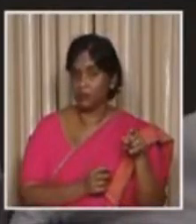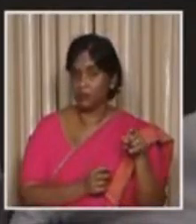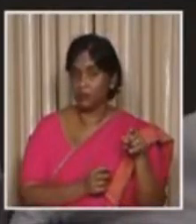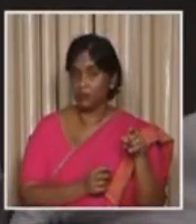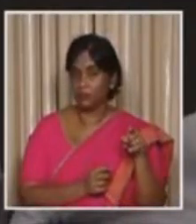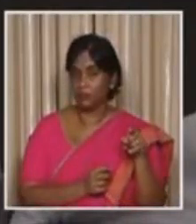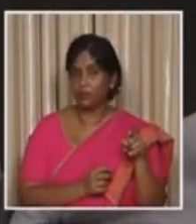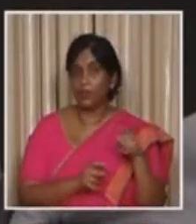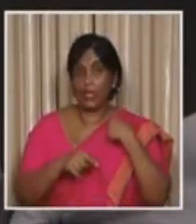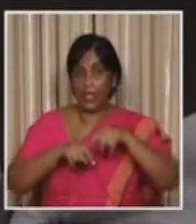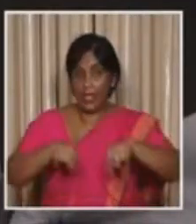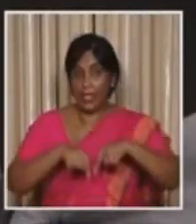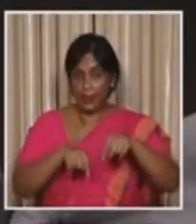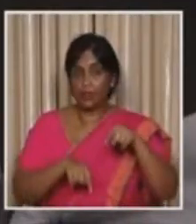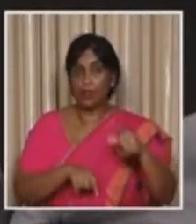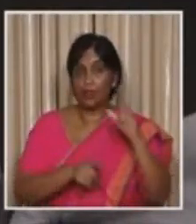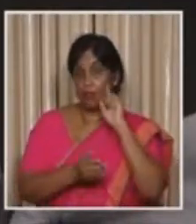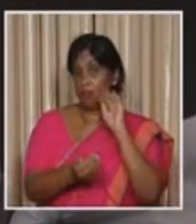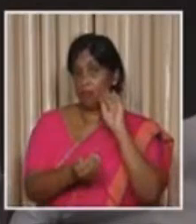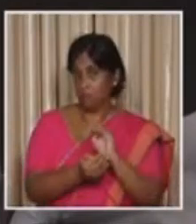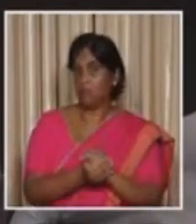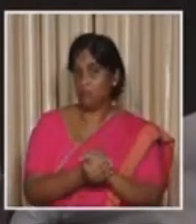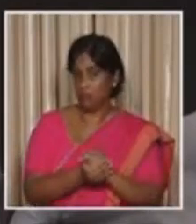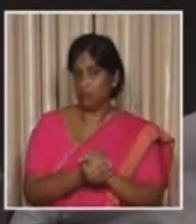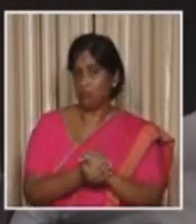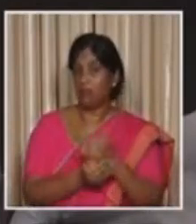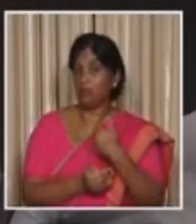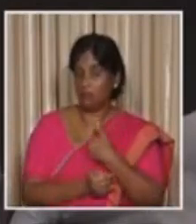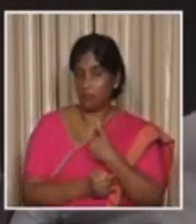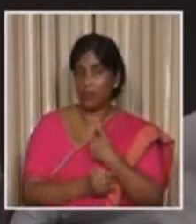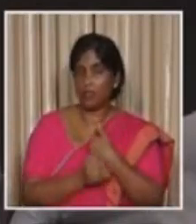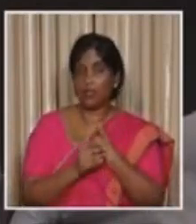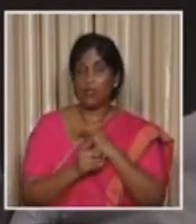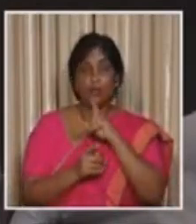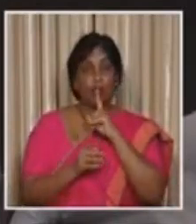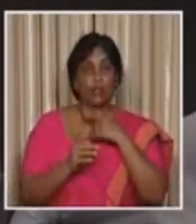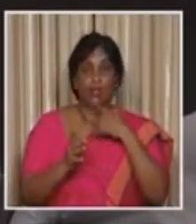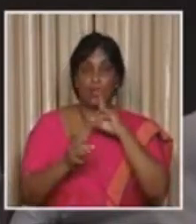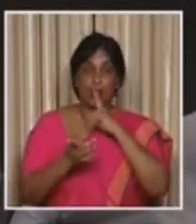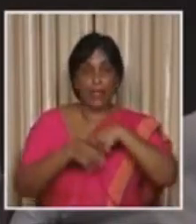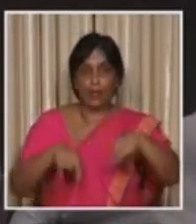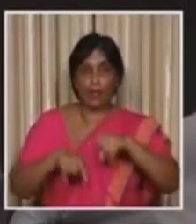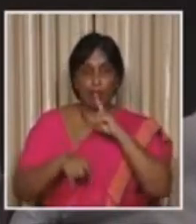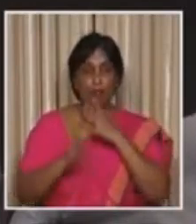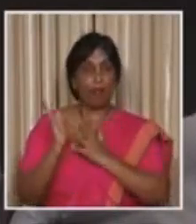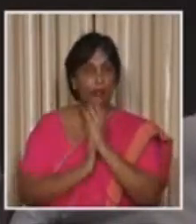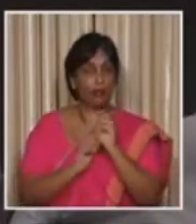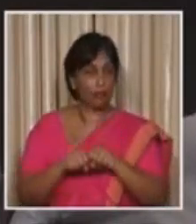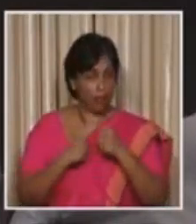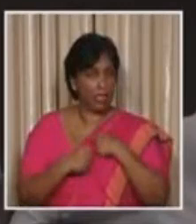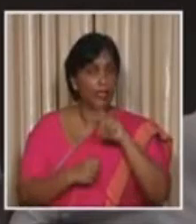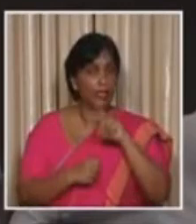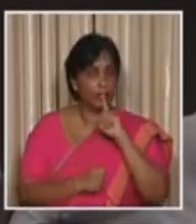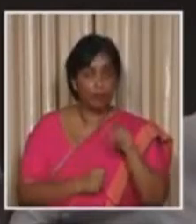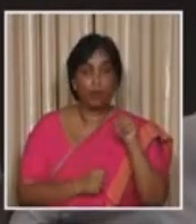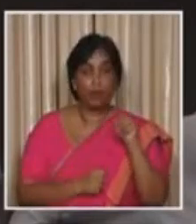वा मे रिकॉर्ड बेचे का आरक्षा कराने मुकदे मामा वार्ता कराने के लाय इल्लू आमा मगे वारा प्रसाद कारुना के